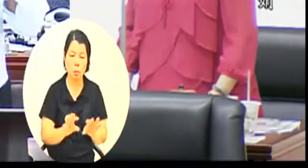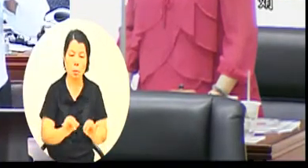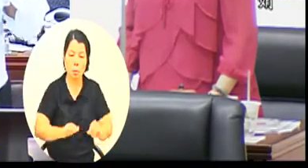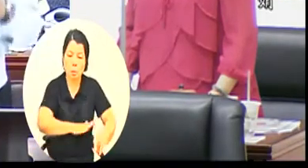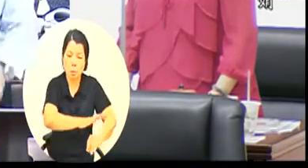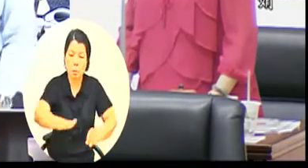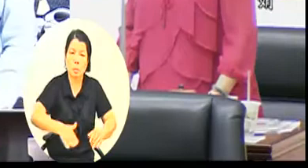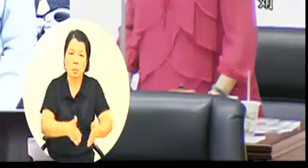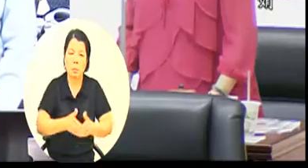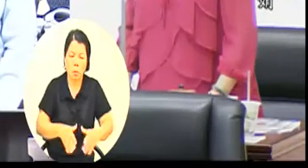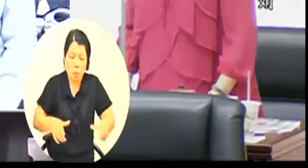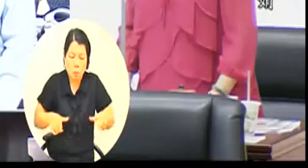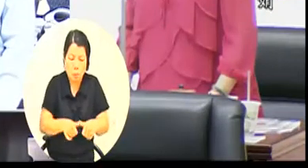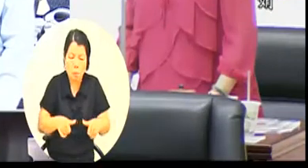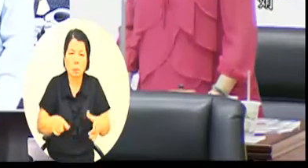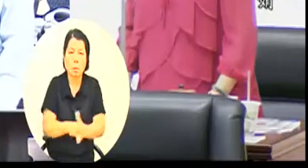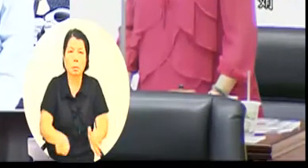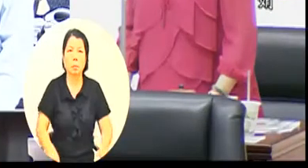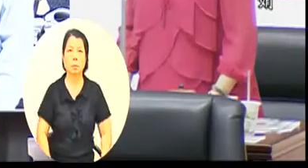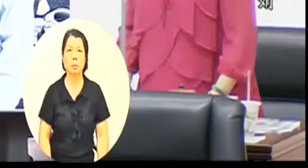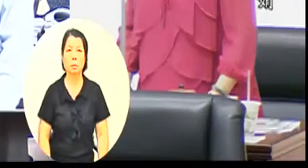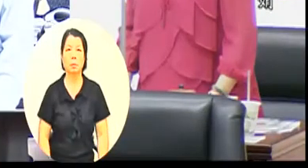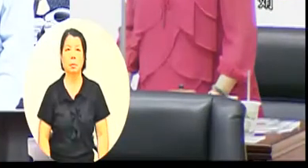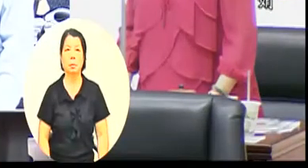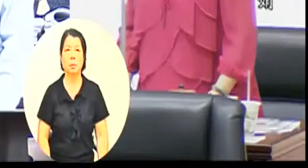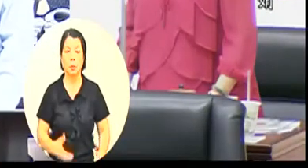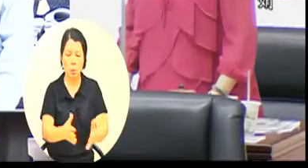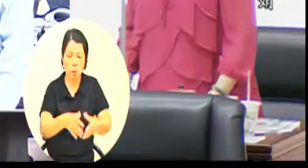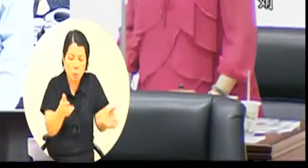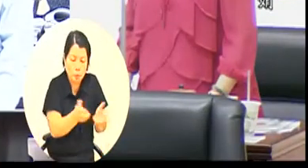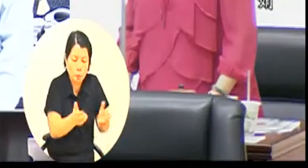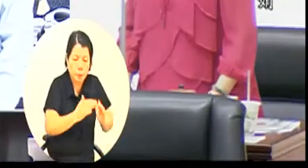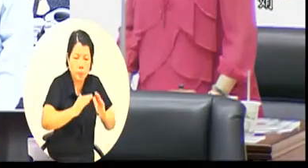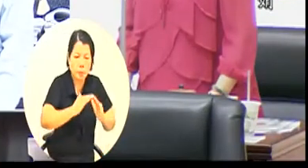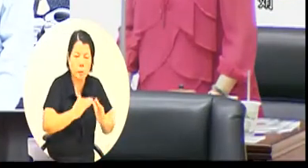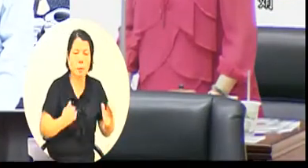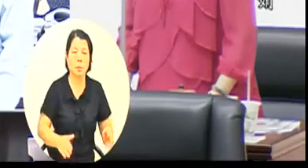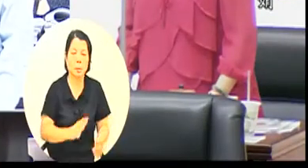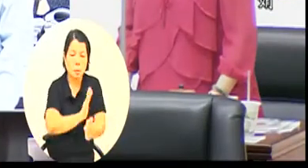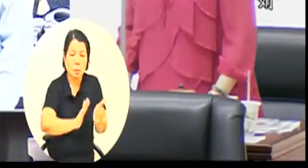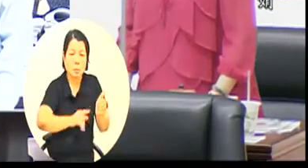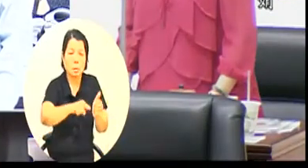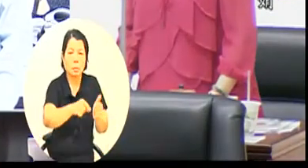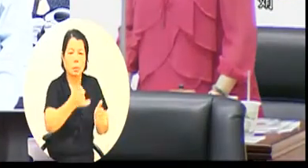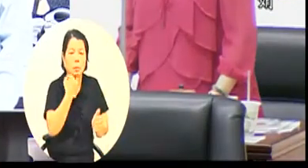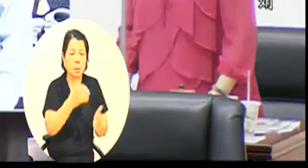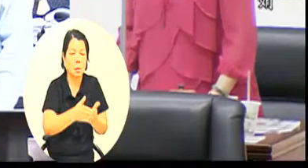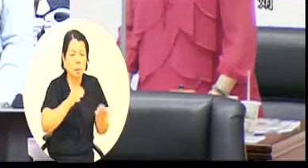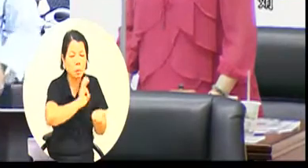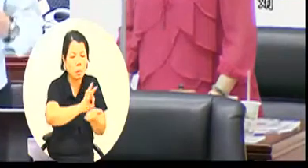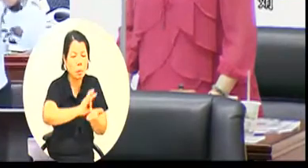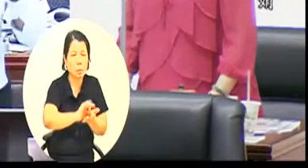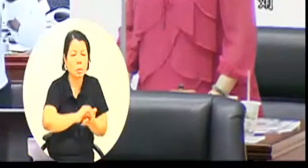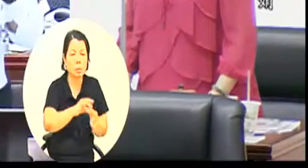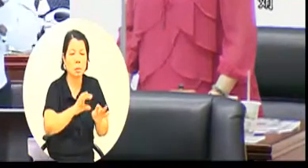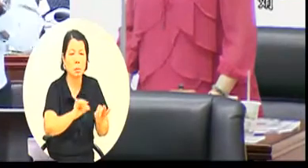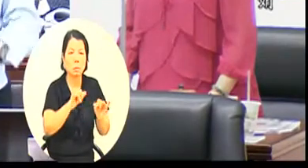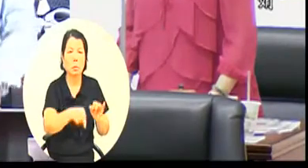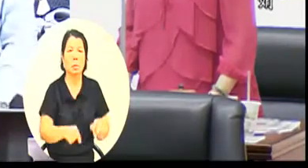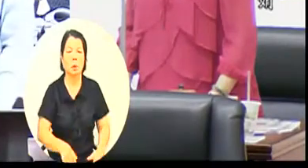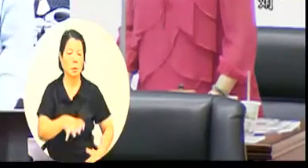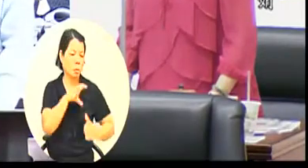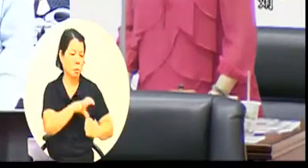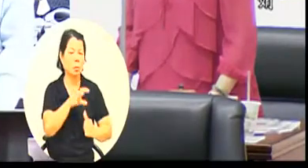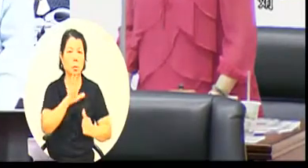当它比较小的时候，那这样子的建蔽率事实上会造成它可投影面积、可建筑面积事实上会限